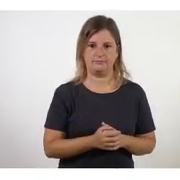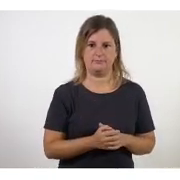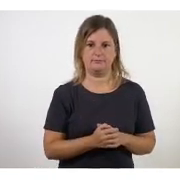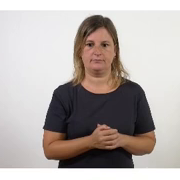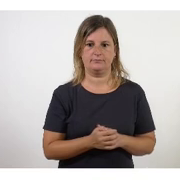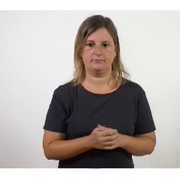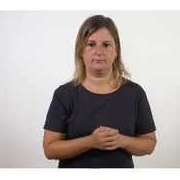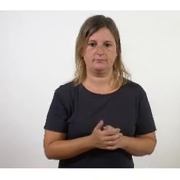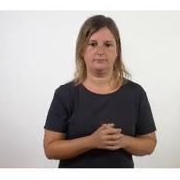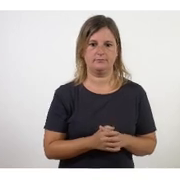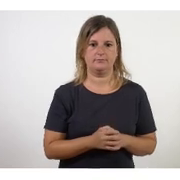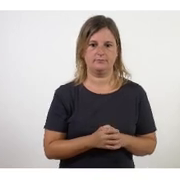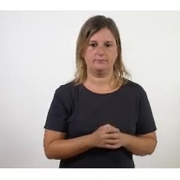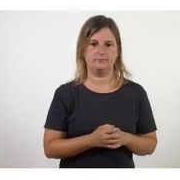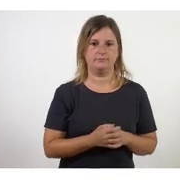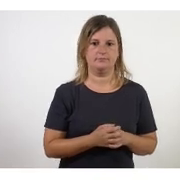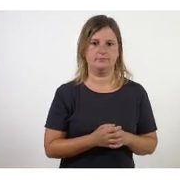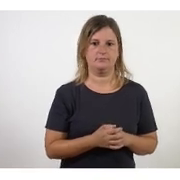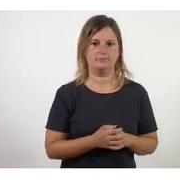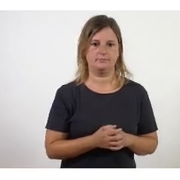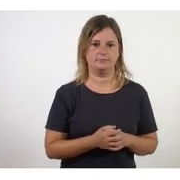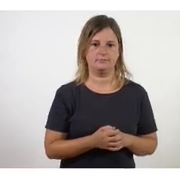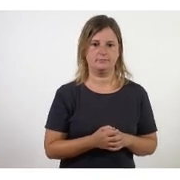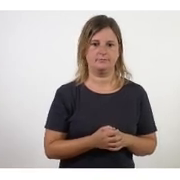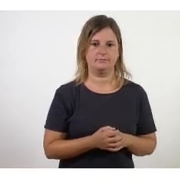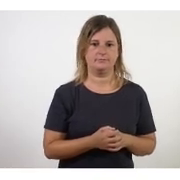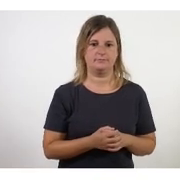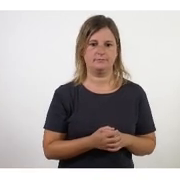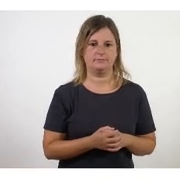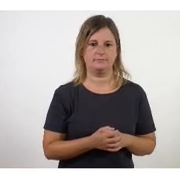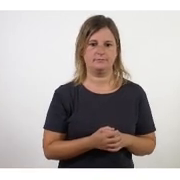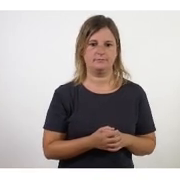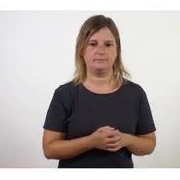pensant. L'altra cosa, l'altra cosa que havia demanat,